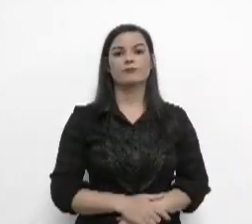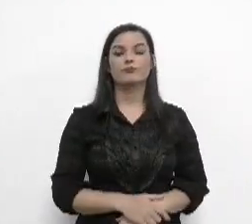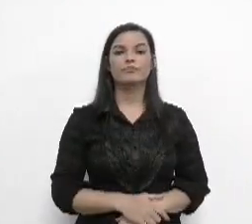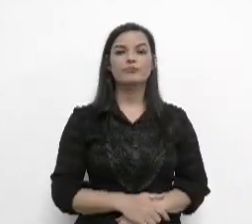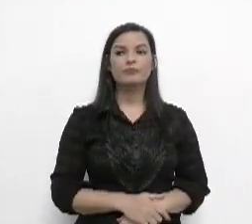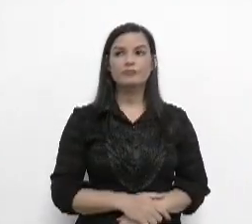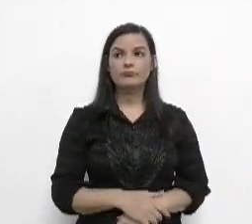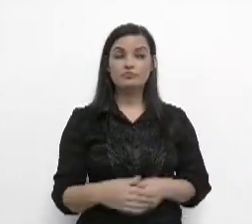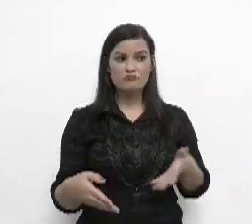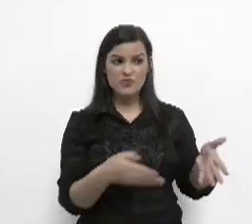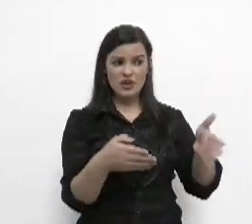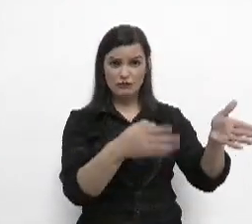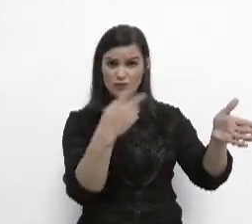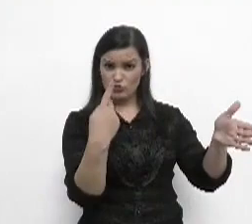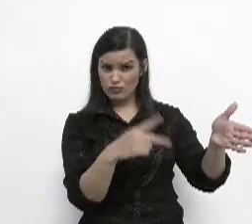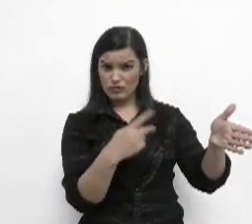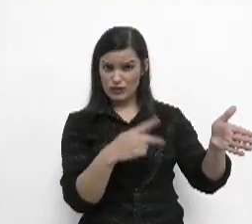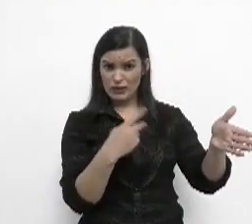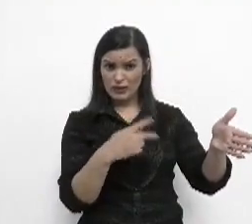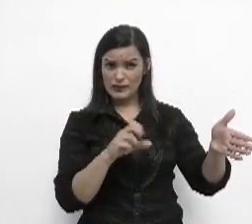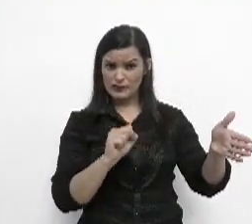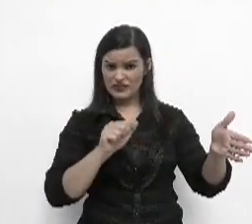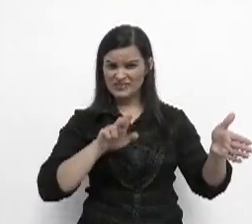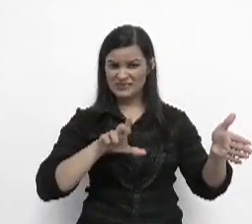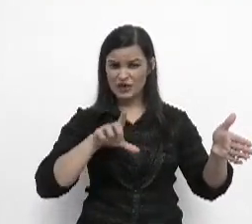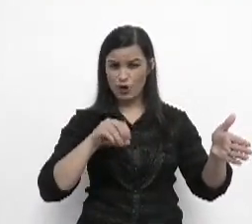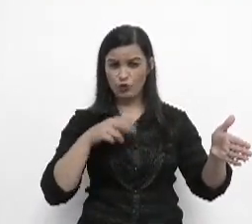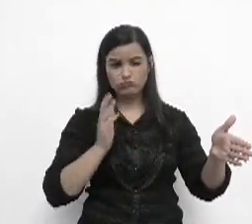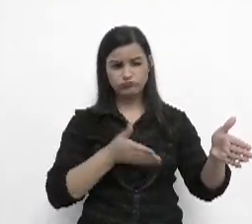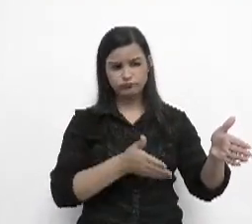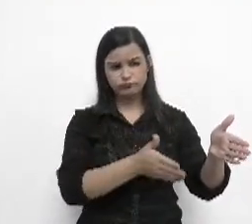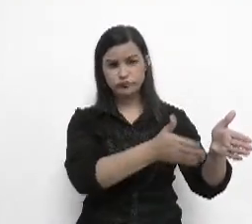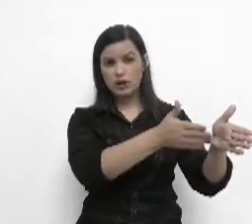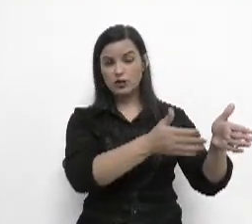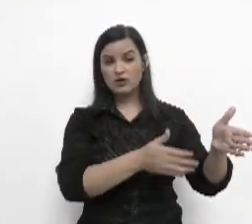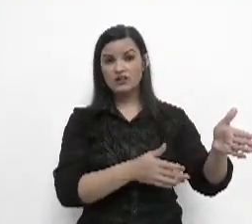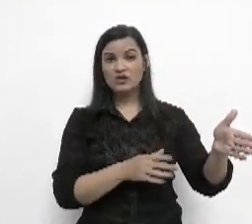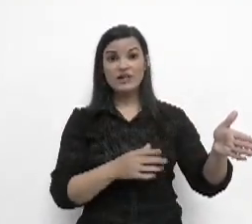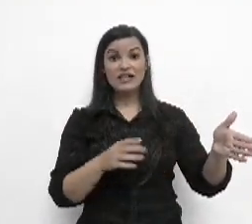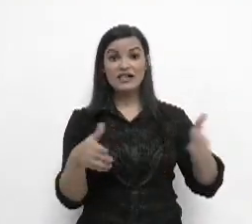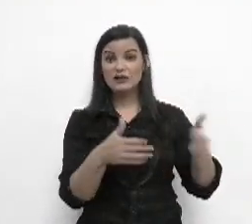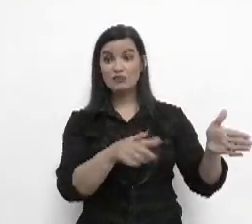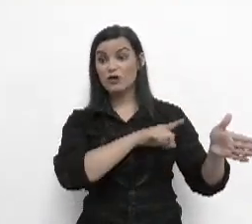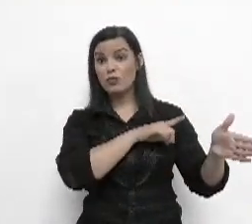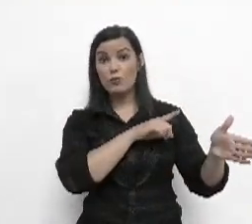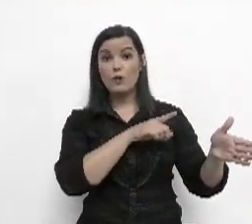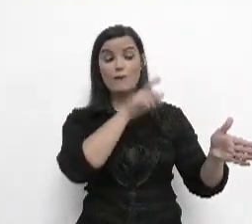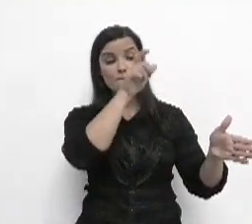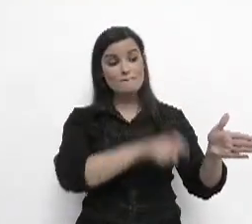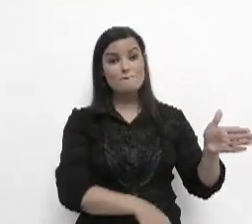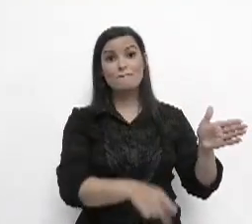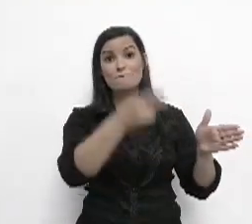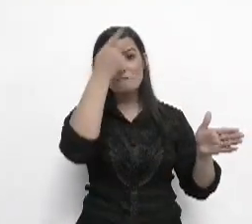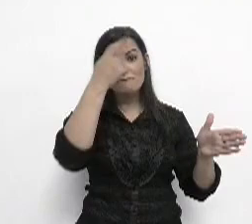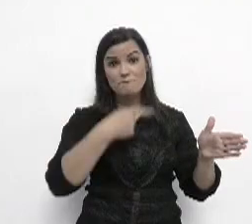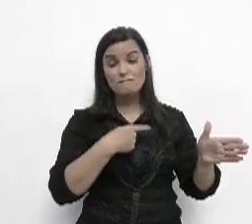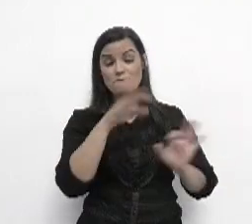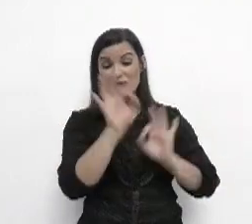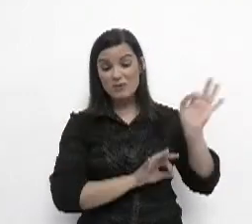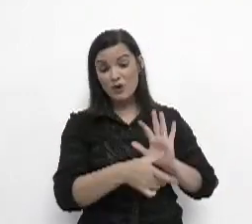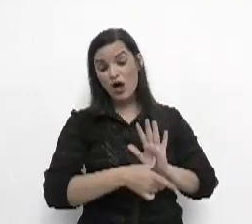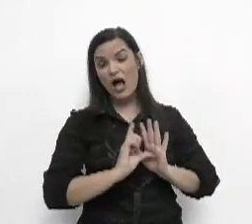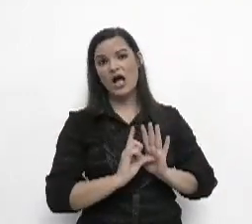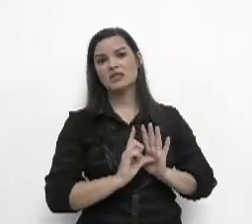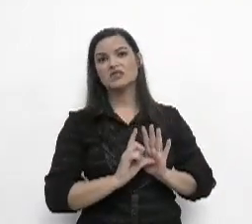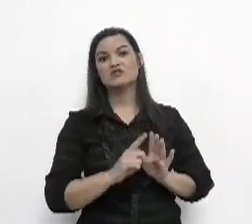Esse caminho que Saulo estava caminhando e percorrendo eram caminhos de que ele mesmo preparou. 예수님은 사울의 욕심을 단절시키고